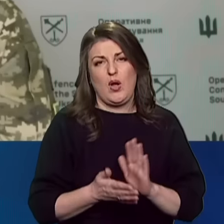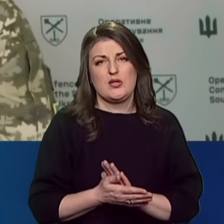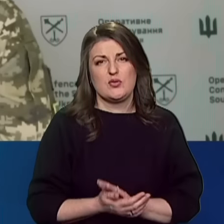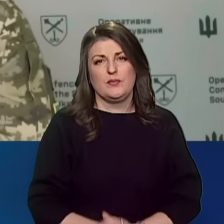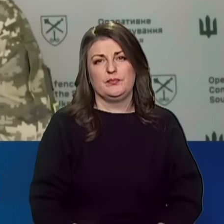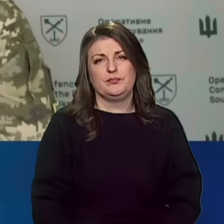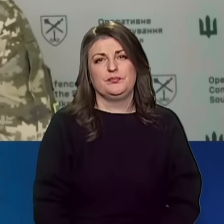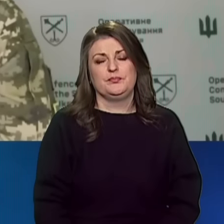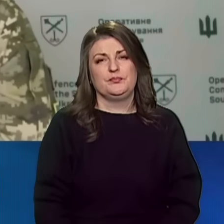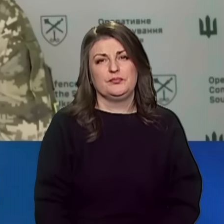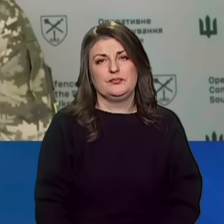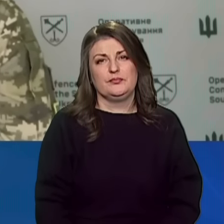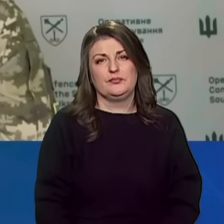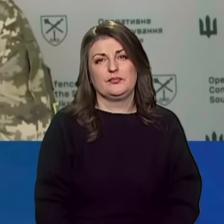ситуацію?